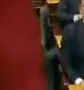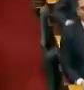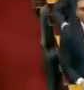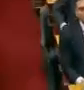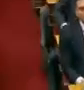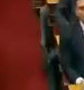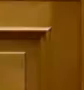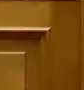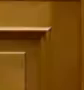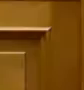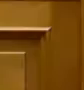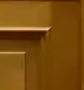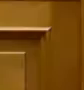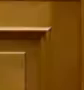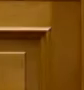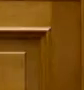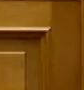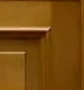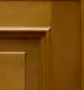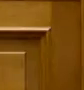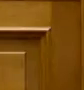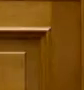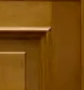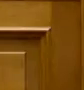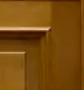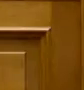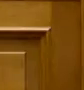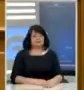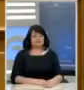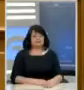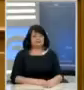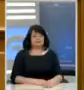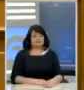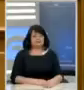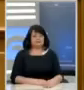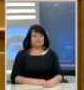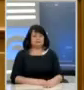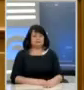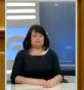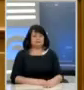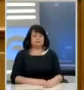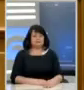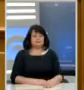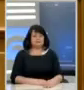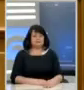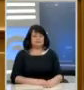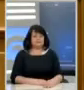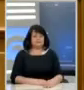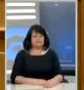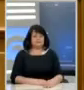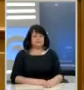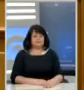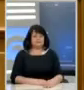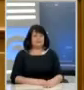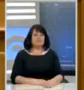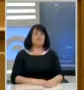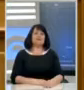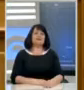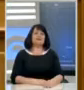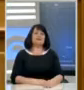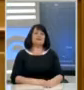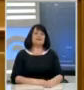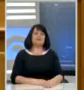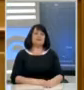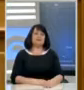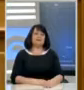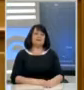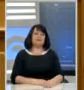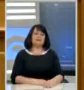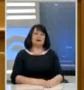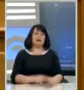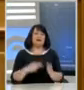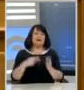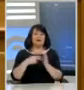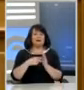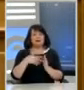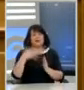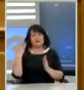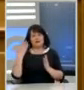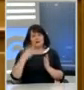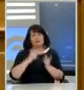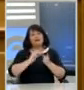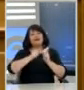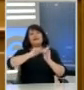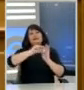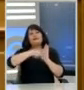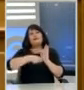Στο αχρίαστο τρίτο μνημόνιο του 2015, το οποίο εκβιαστικά επιβάλλατε, τώρα προσθέσατε ένα